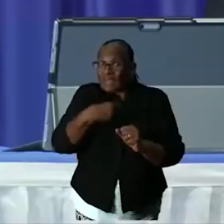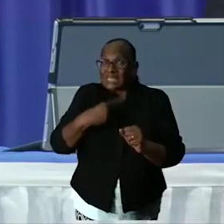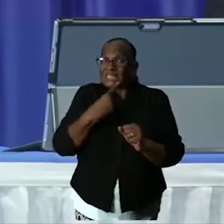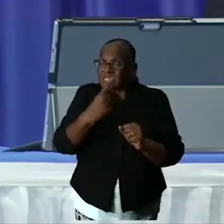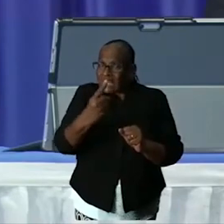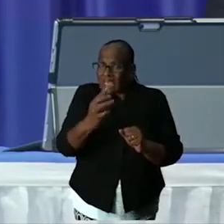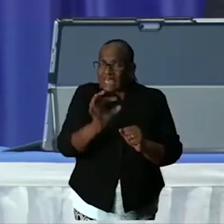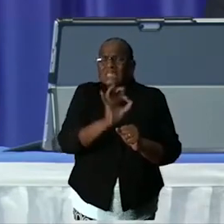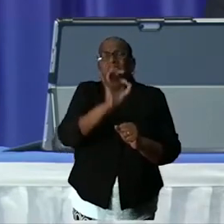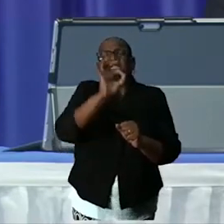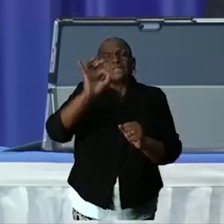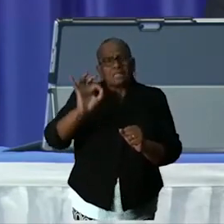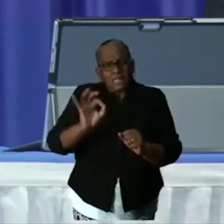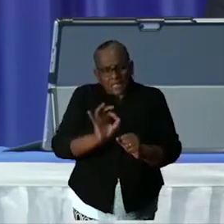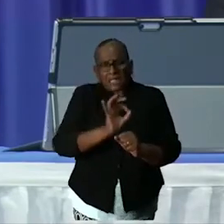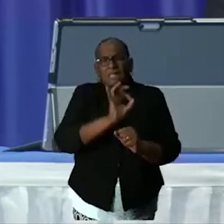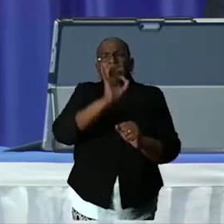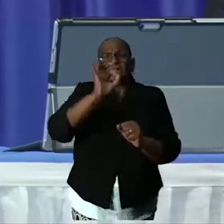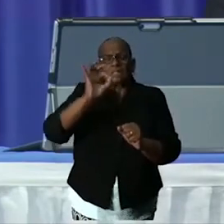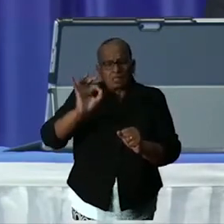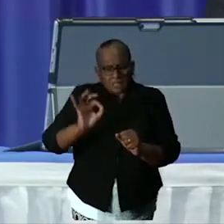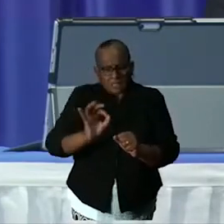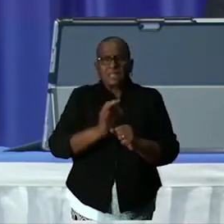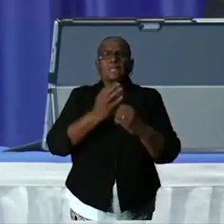is zeer, zeer ernstig.